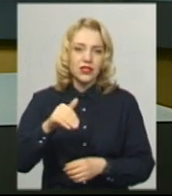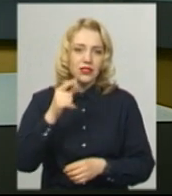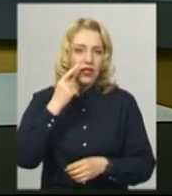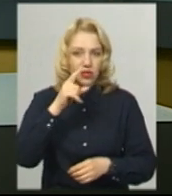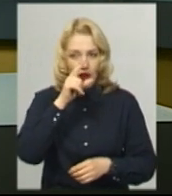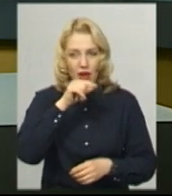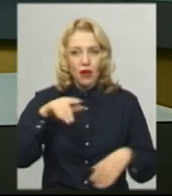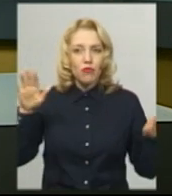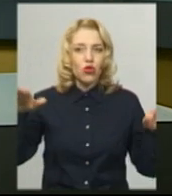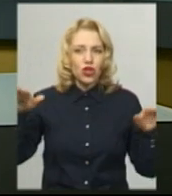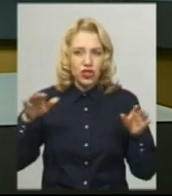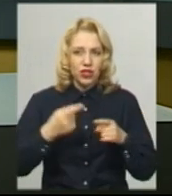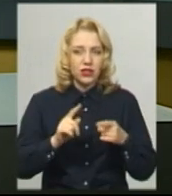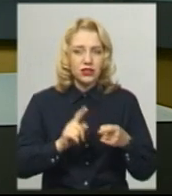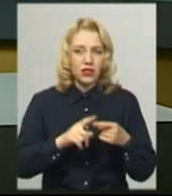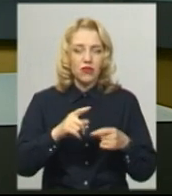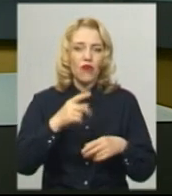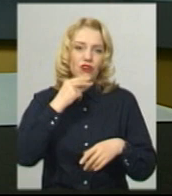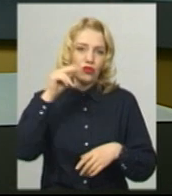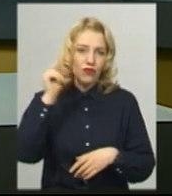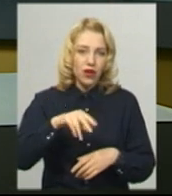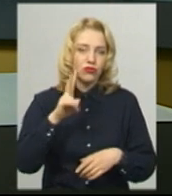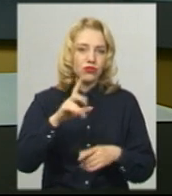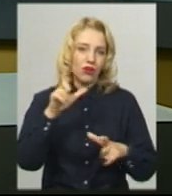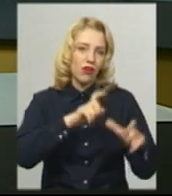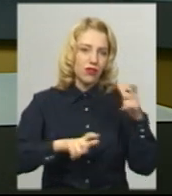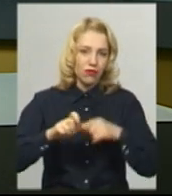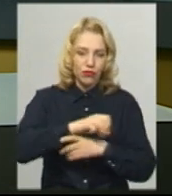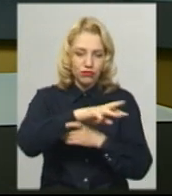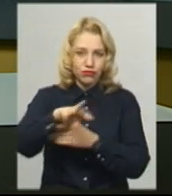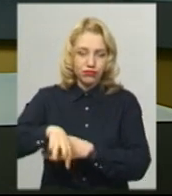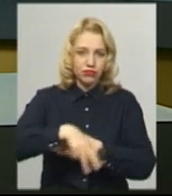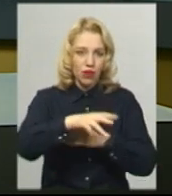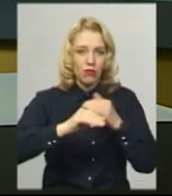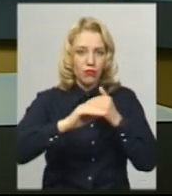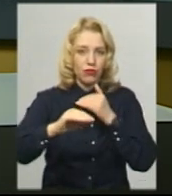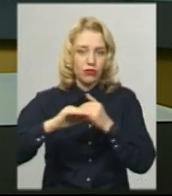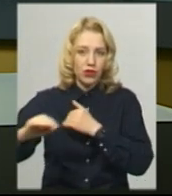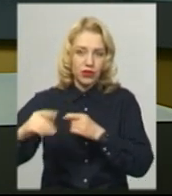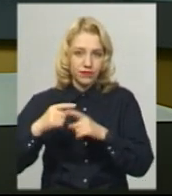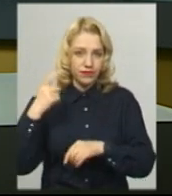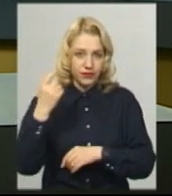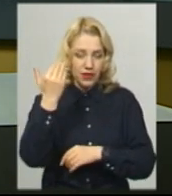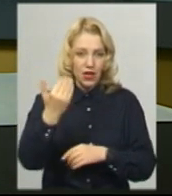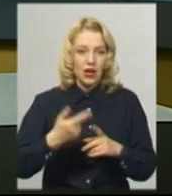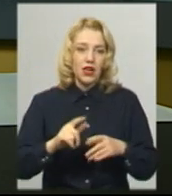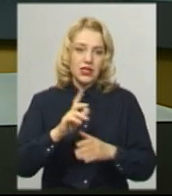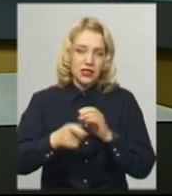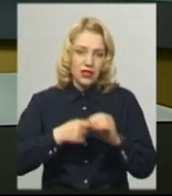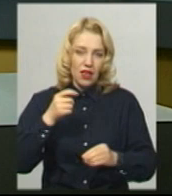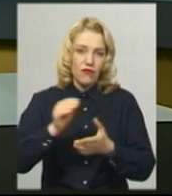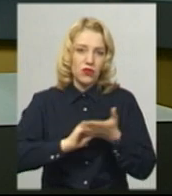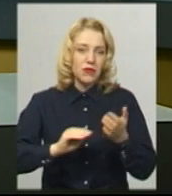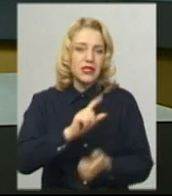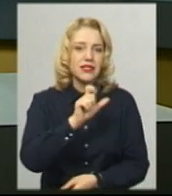цьому сільгоспвиробників, які обробляють поля засобами захисту рослин. Бджолярі написали заяву в Зіньківську сільську раду,